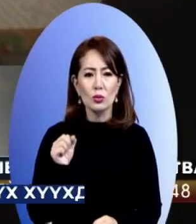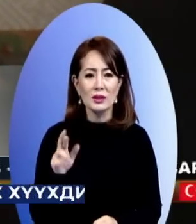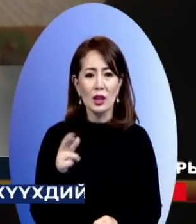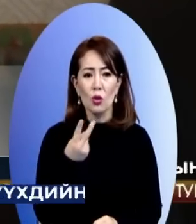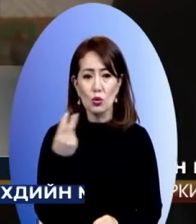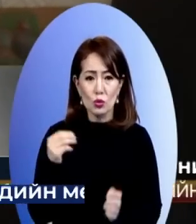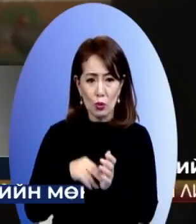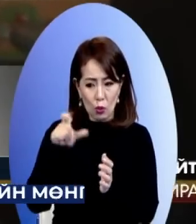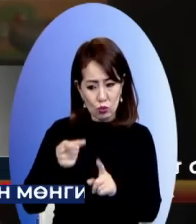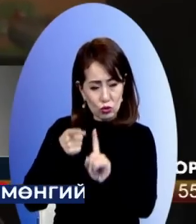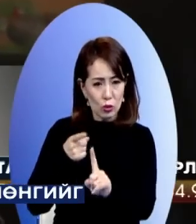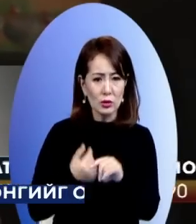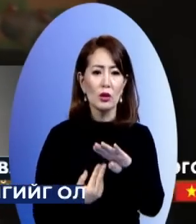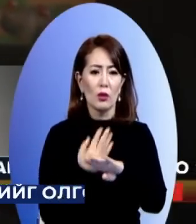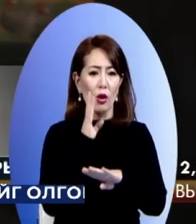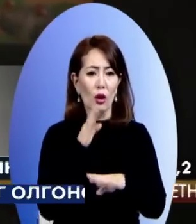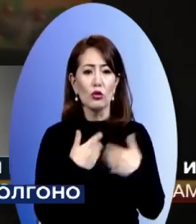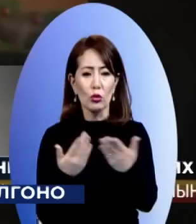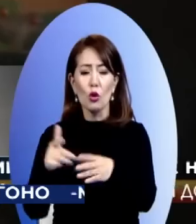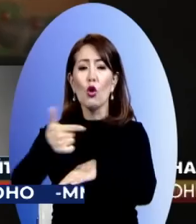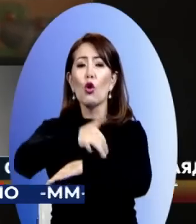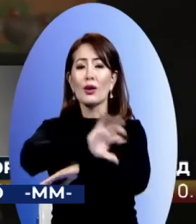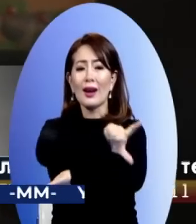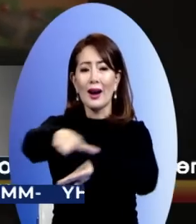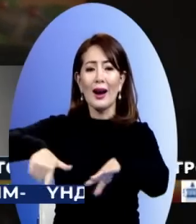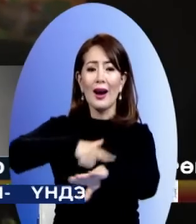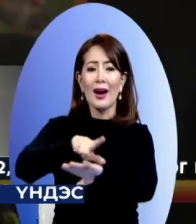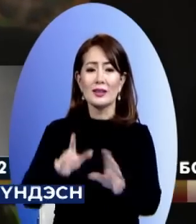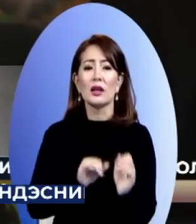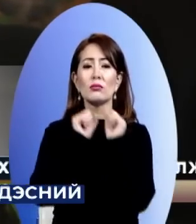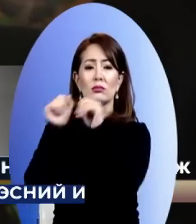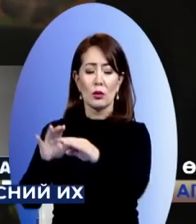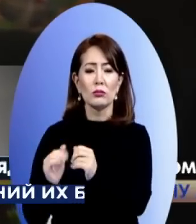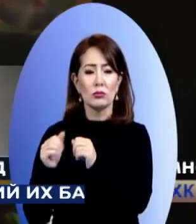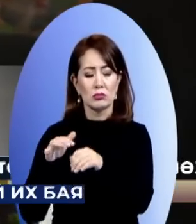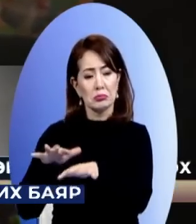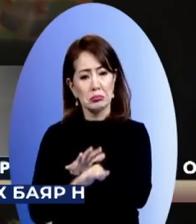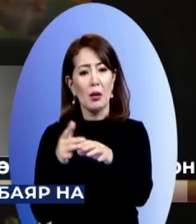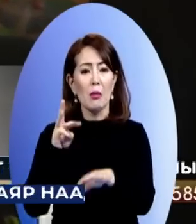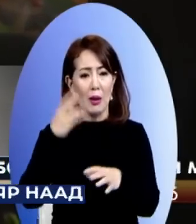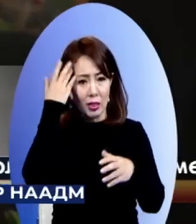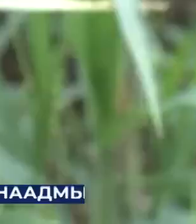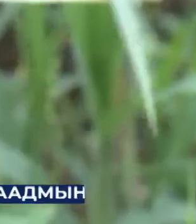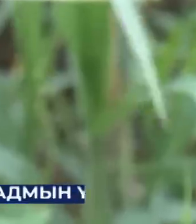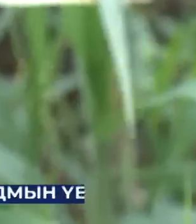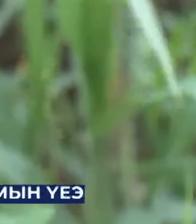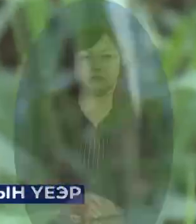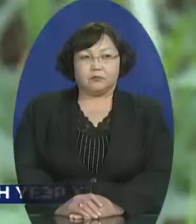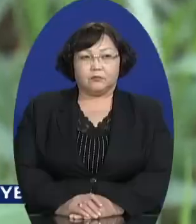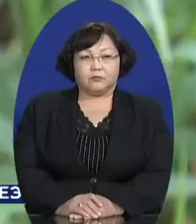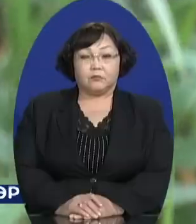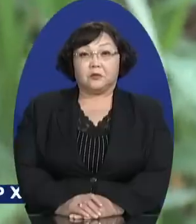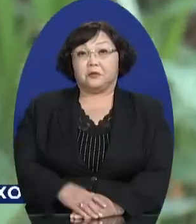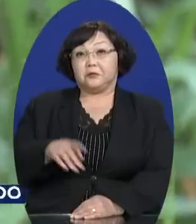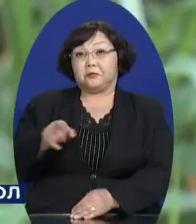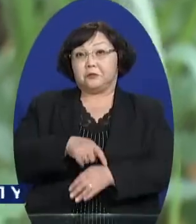газраа та өхөн маань одоо таваараа маллаа мал илчээрээрээ яваал гэж байна шүү дээ. Энийг одоо олон том ойлгох байлгүй төрөх биш.